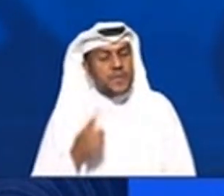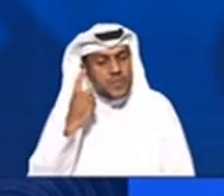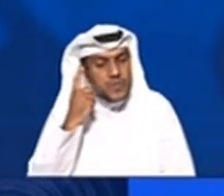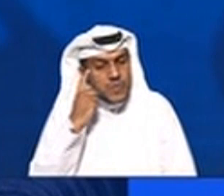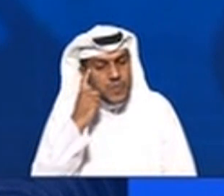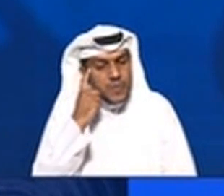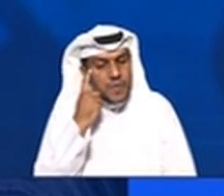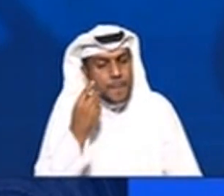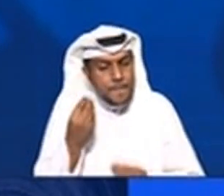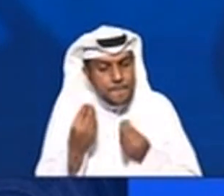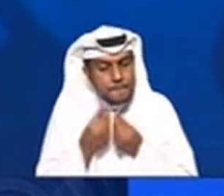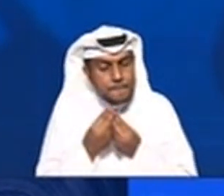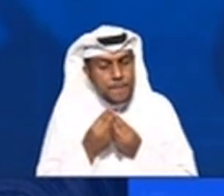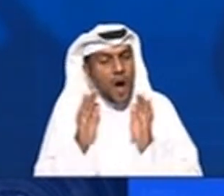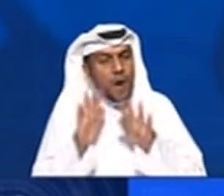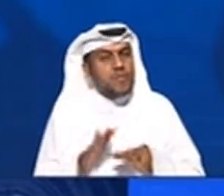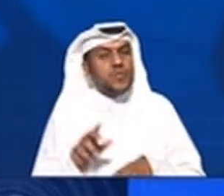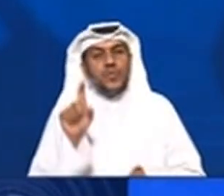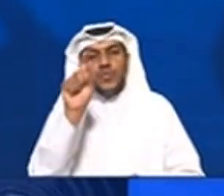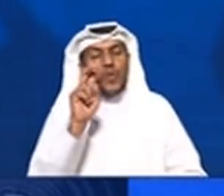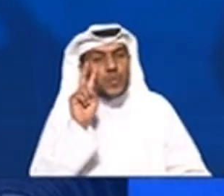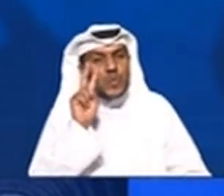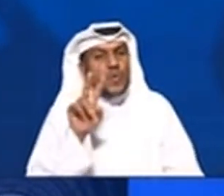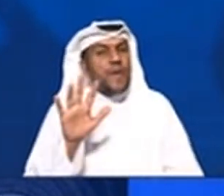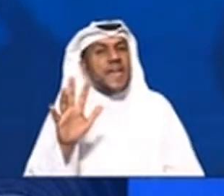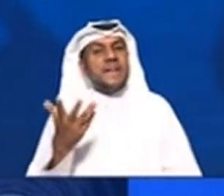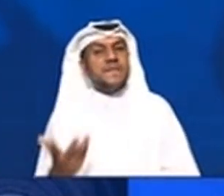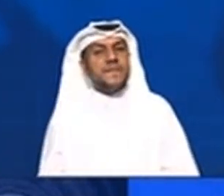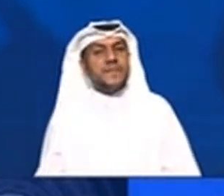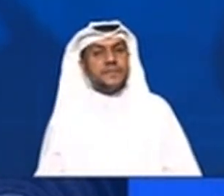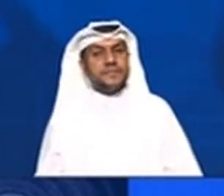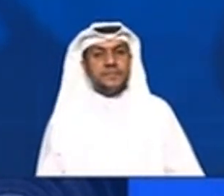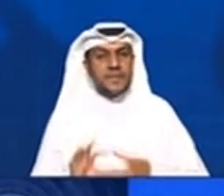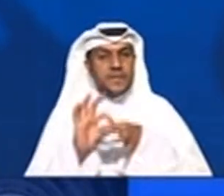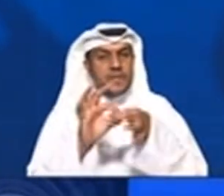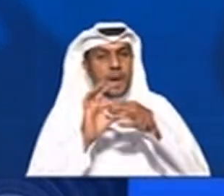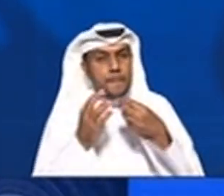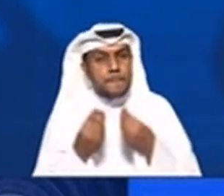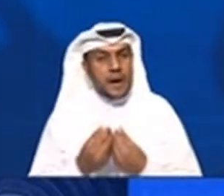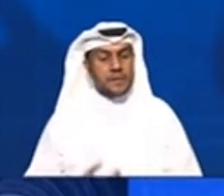أثره في تعزيز هذه العلاقات الكويتية الأمريكية؟